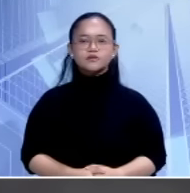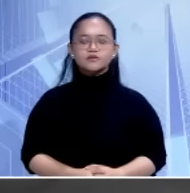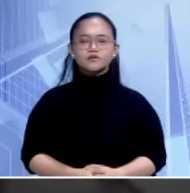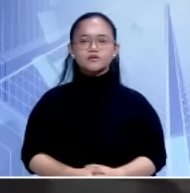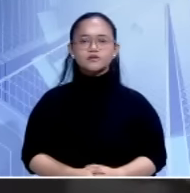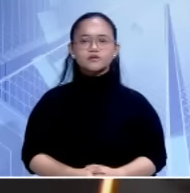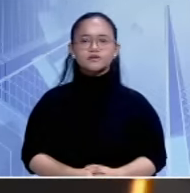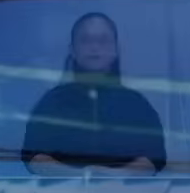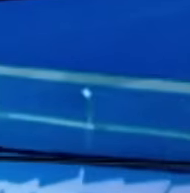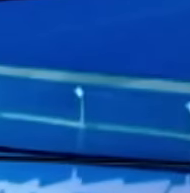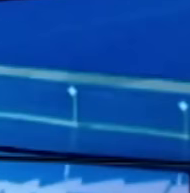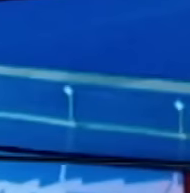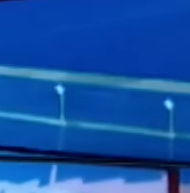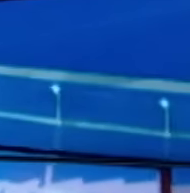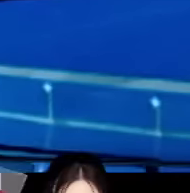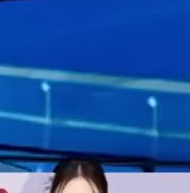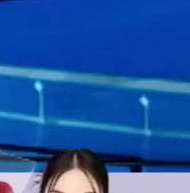melaporkan.